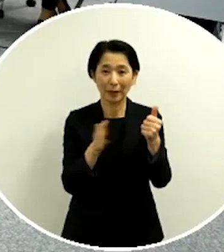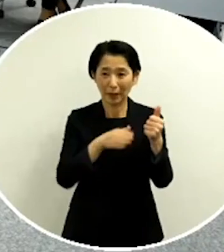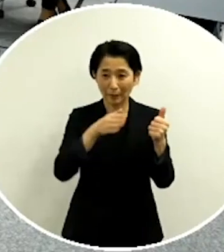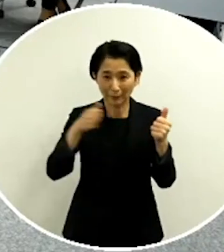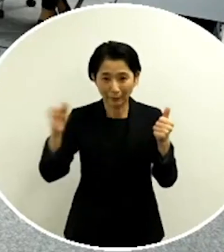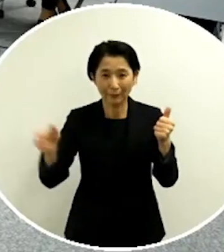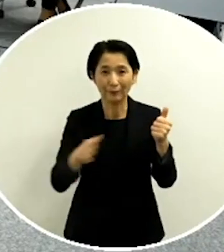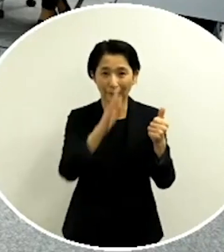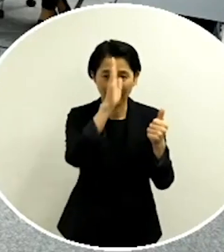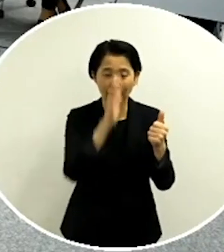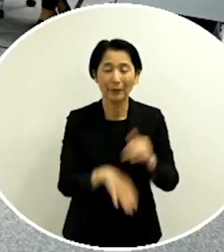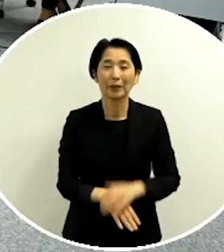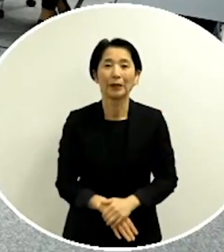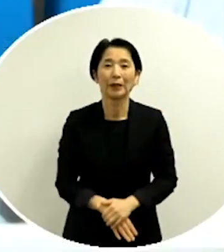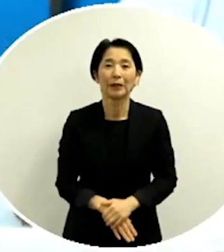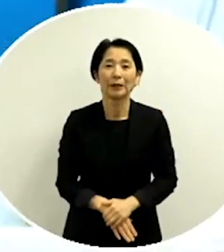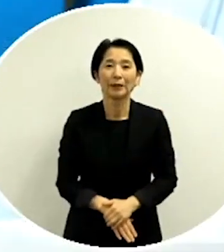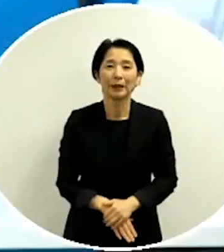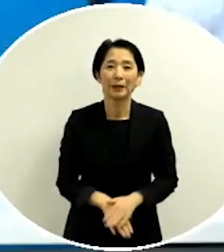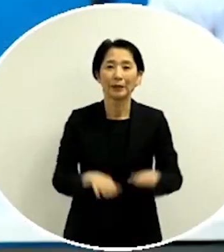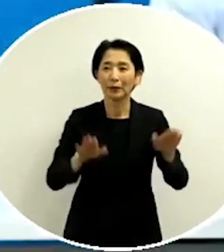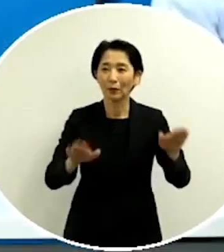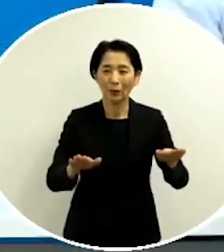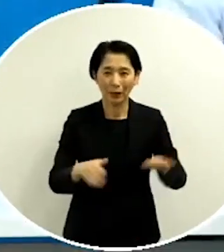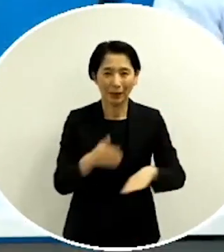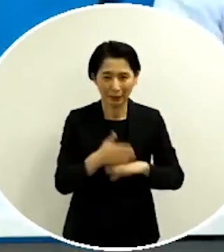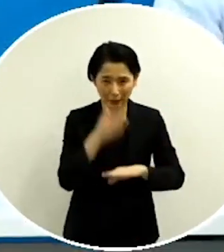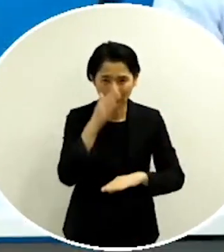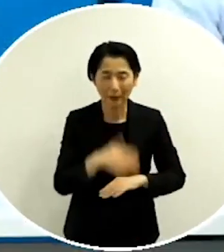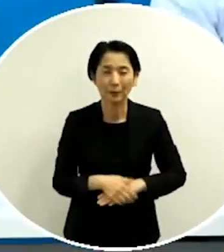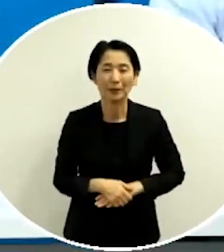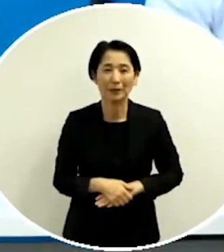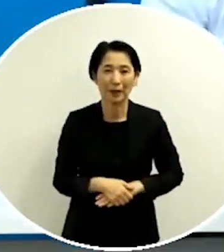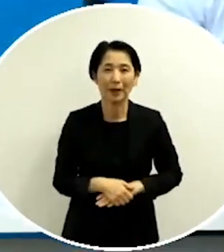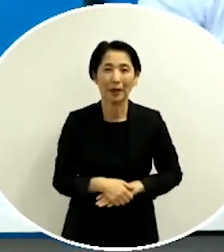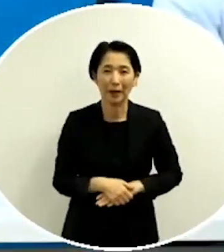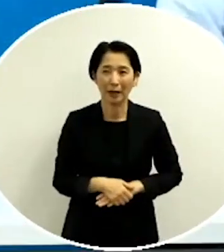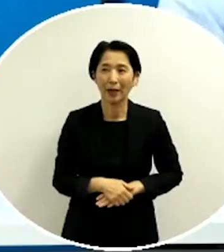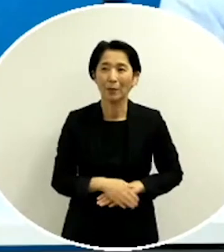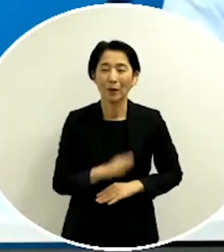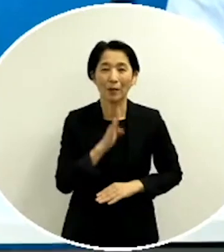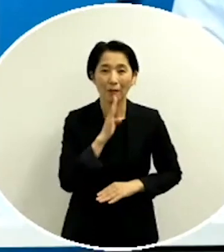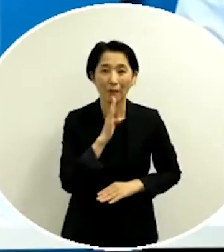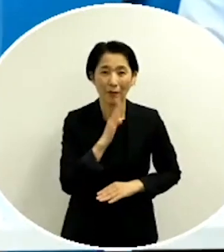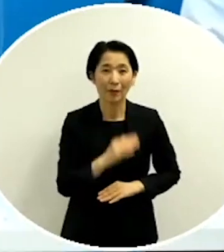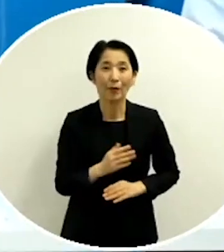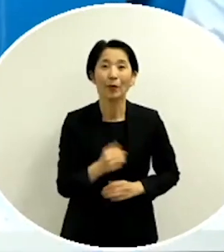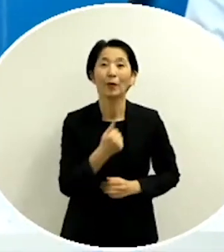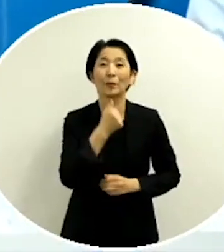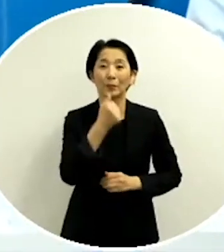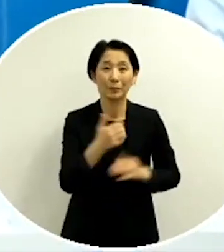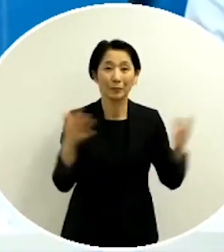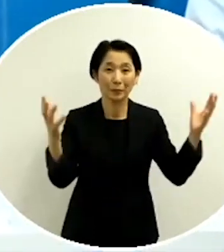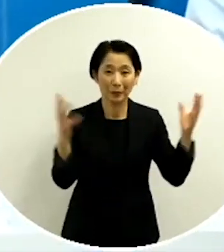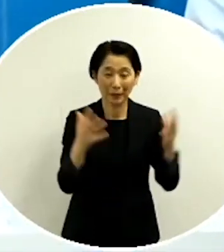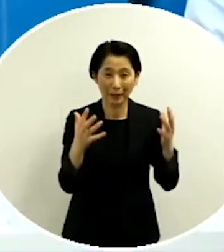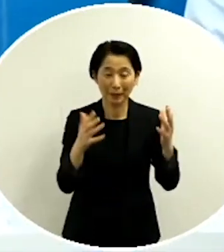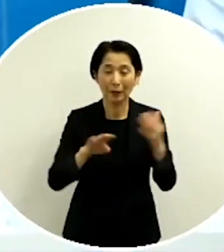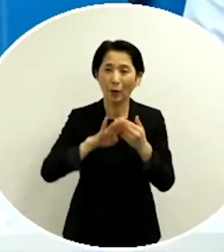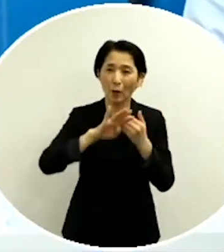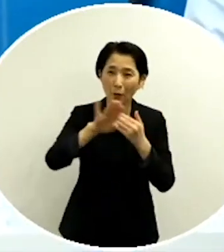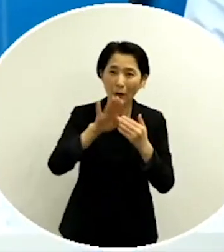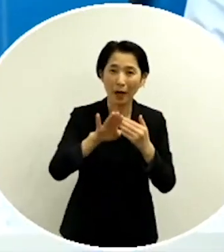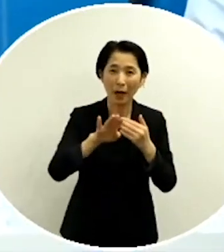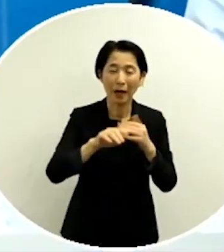入っはい今日はありがとうございましたそしてあのリアルでこうして党本部にお集まりいただいている皆さん以外にも